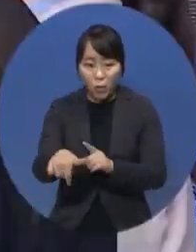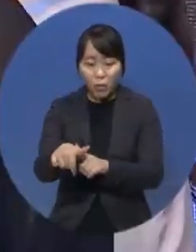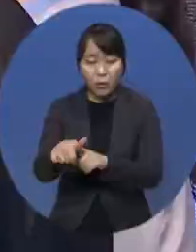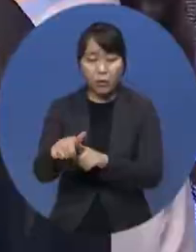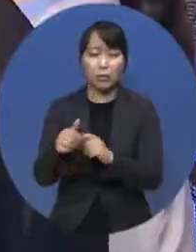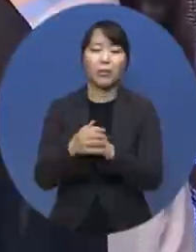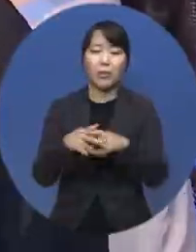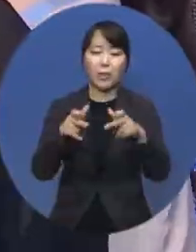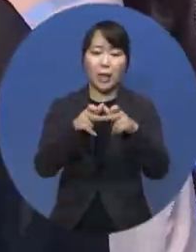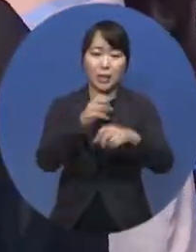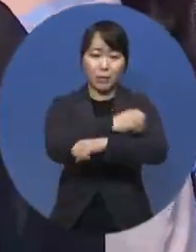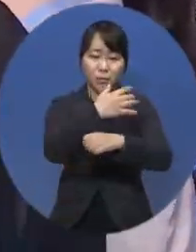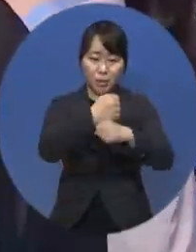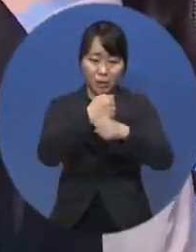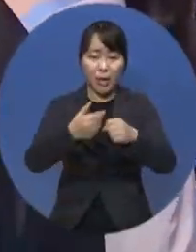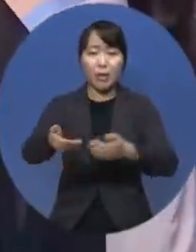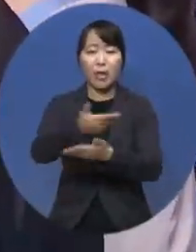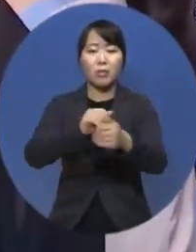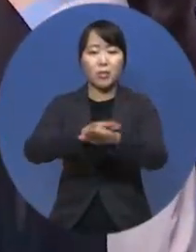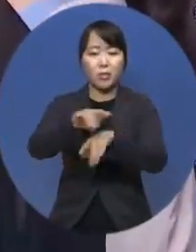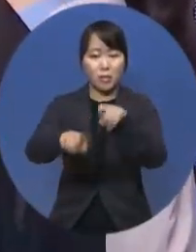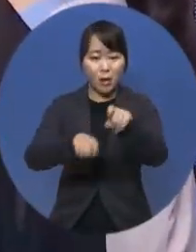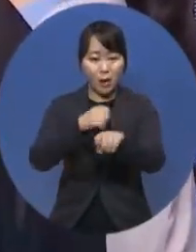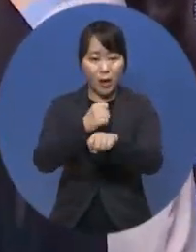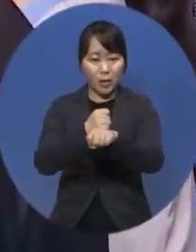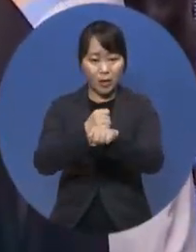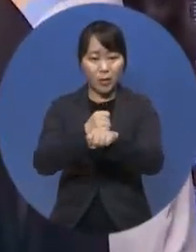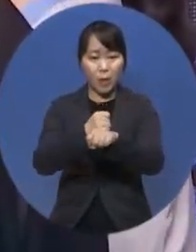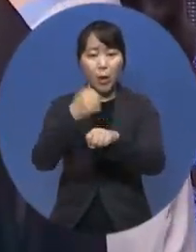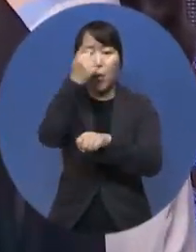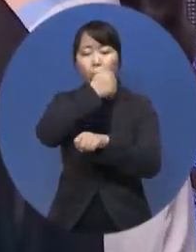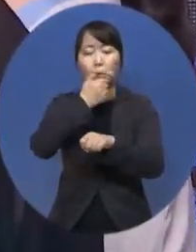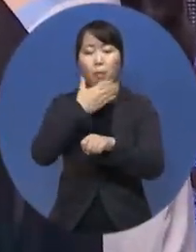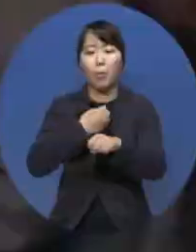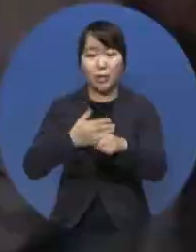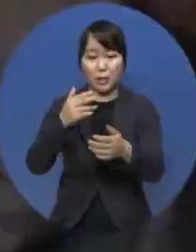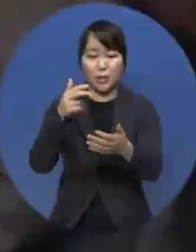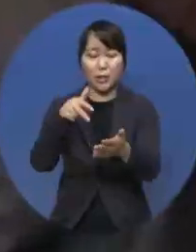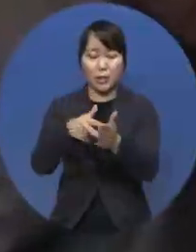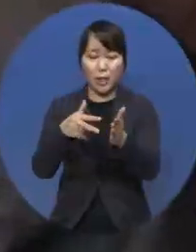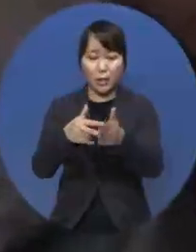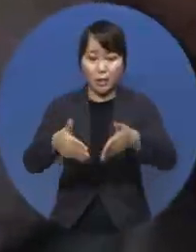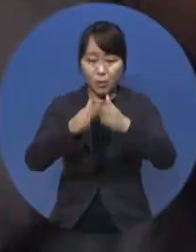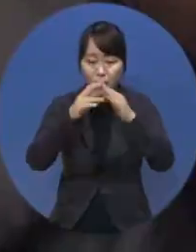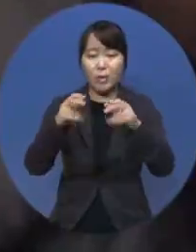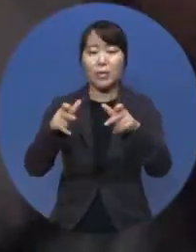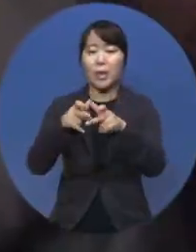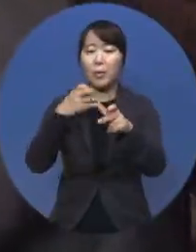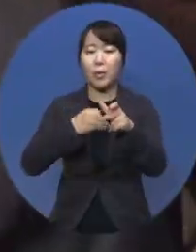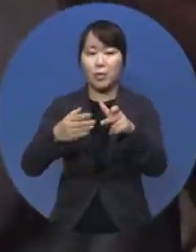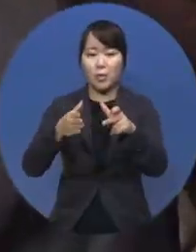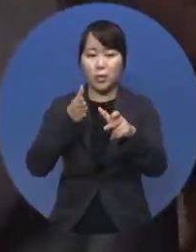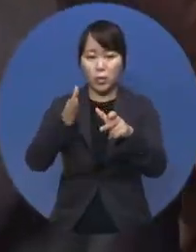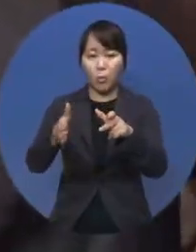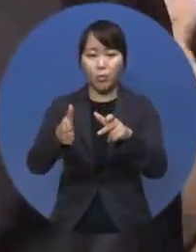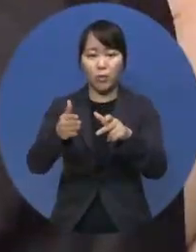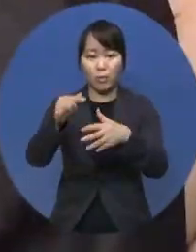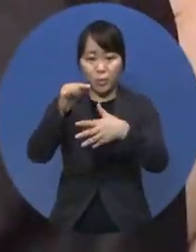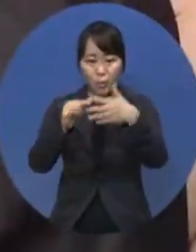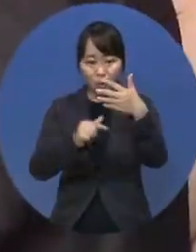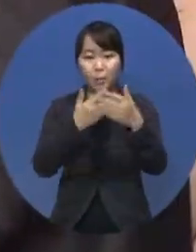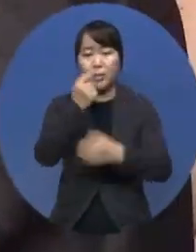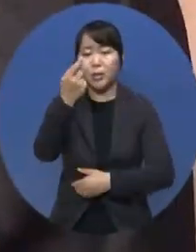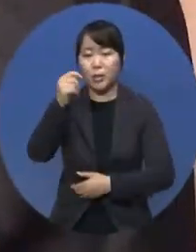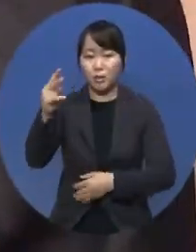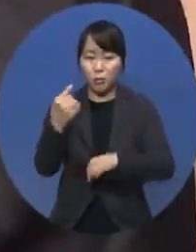신문 참 관과 나눔을 실천하는 곰돌이 복지재단 설립 장애인복지 전문 채널 복지 tv 운영 등